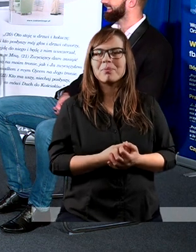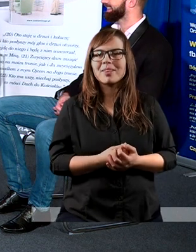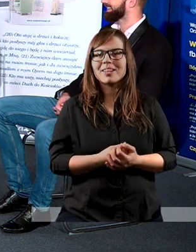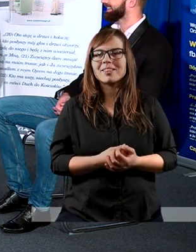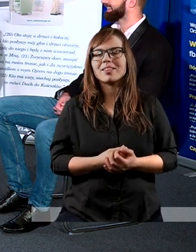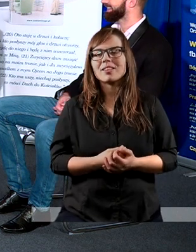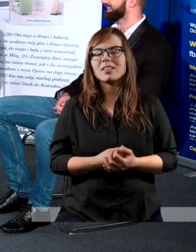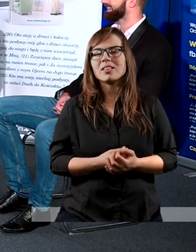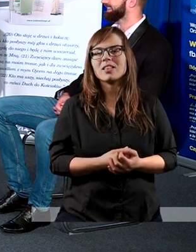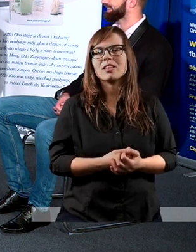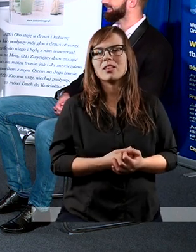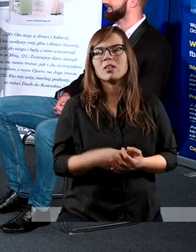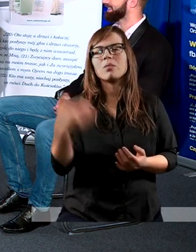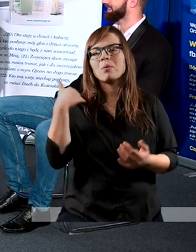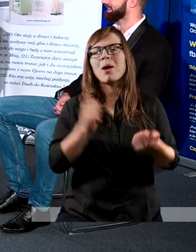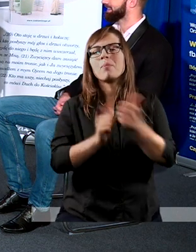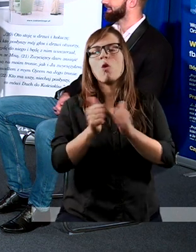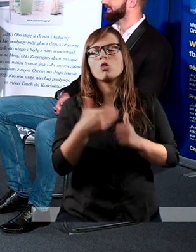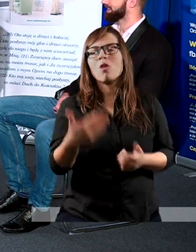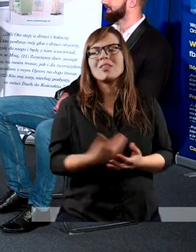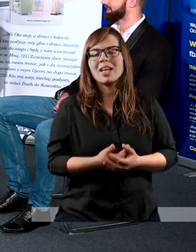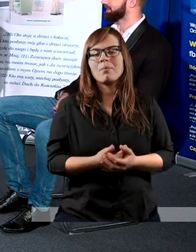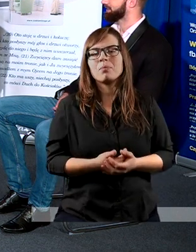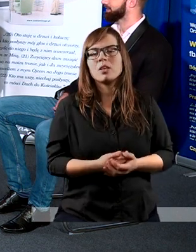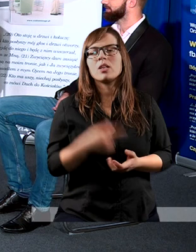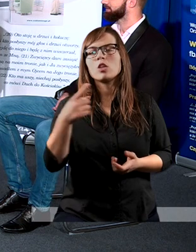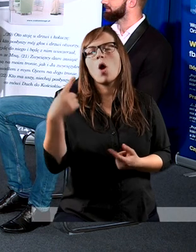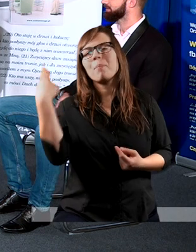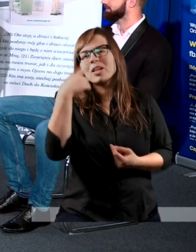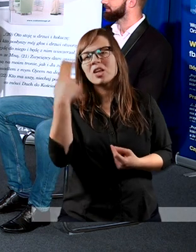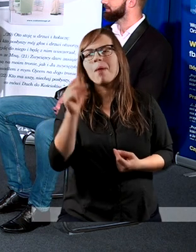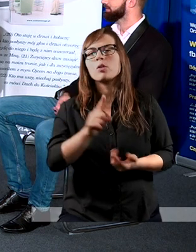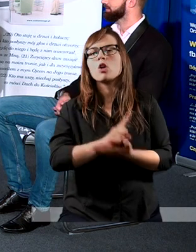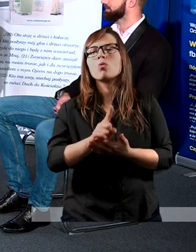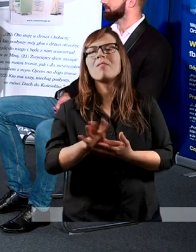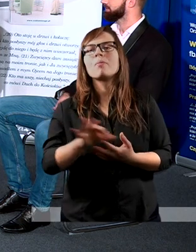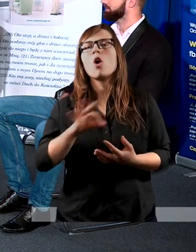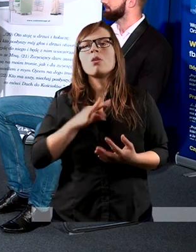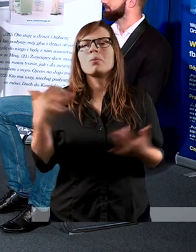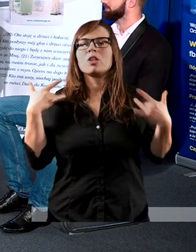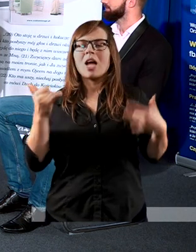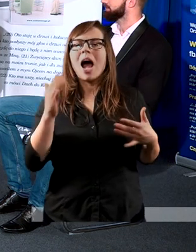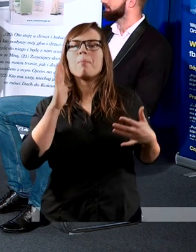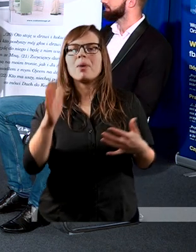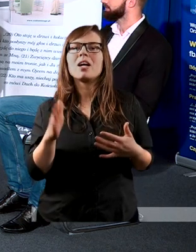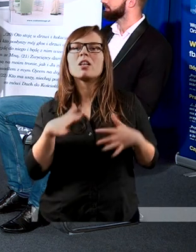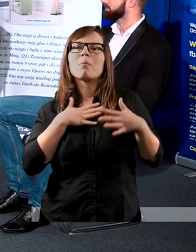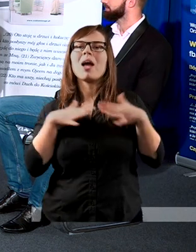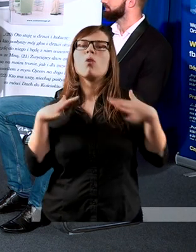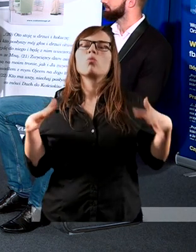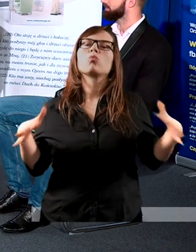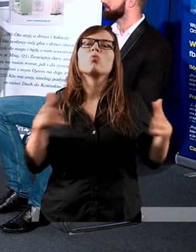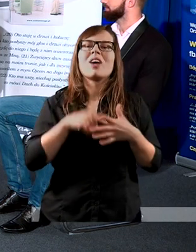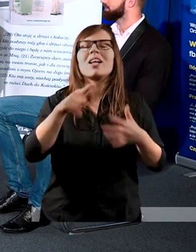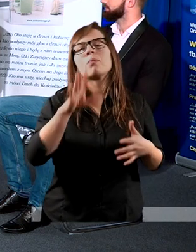się. Wiecie, jak byłem sportowcem, to myślałem, że sukces w moim życiu będzie, jak będę miał dużo